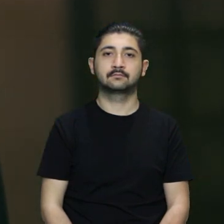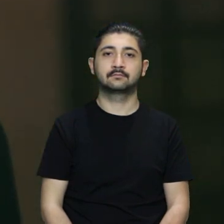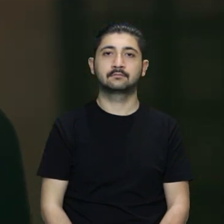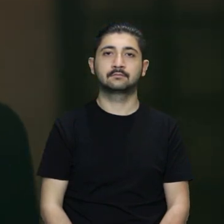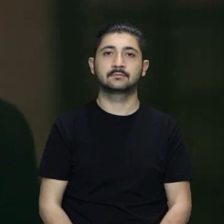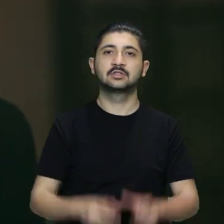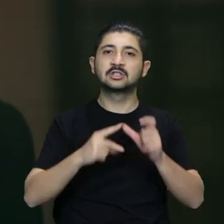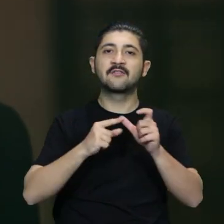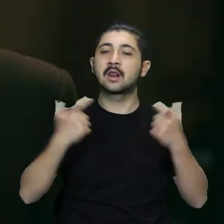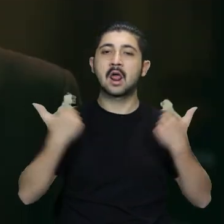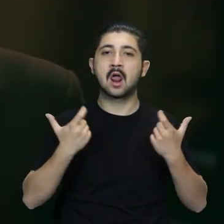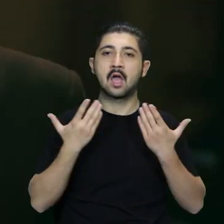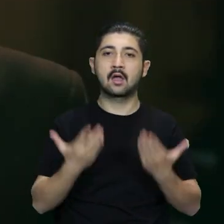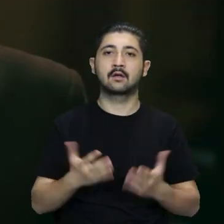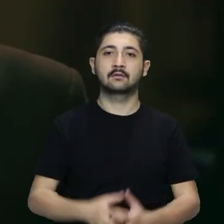Şefik nerede?